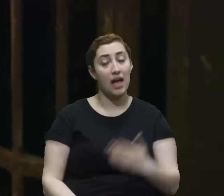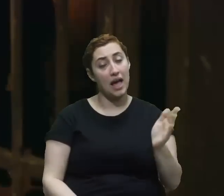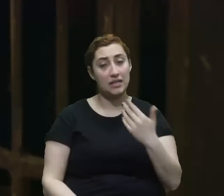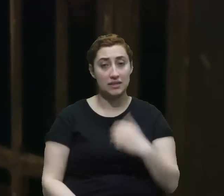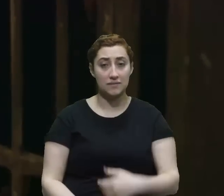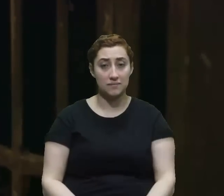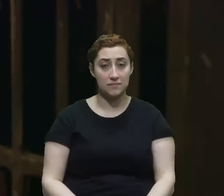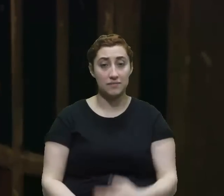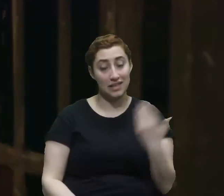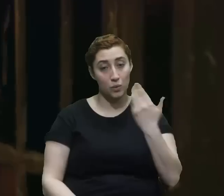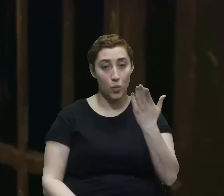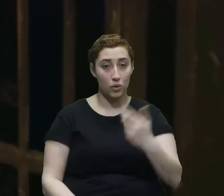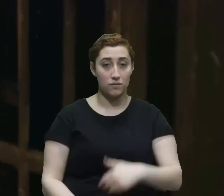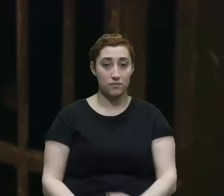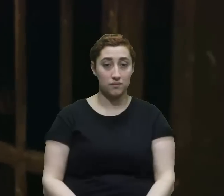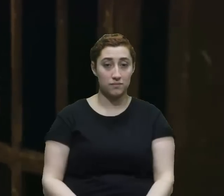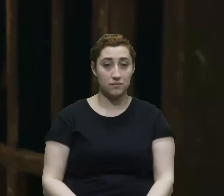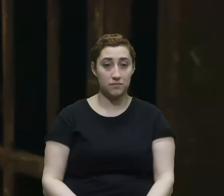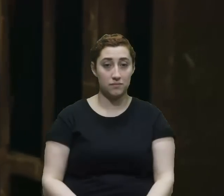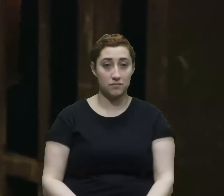Hadi. Gidiyorsun.